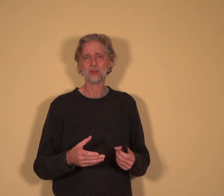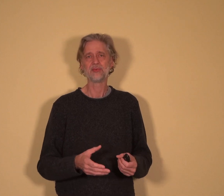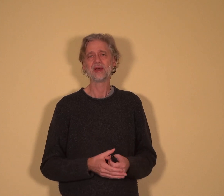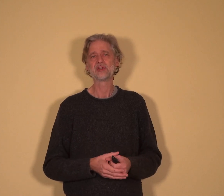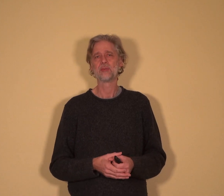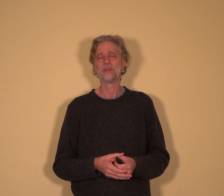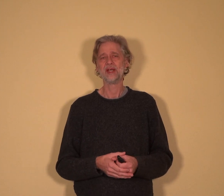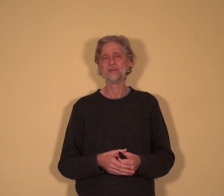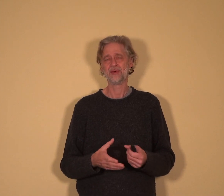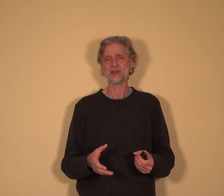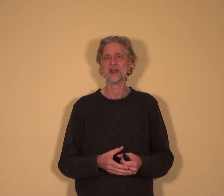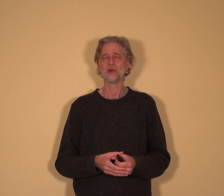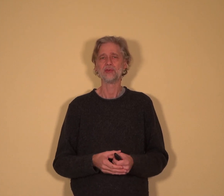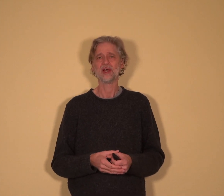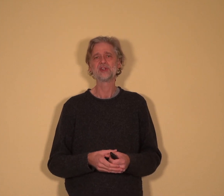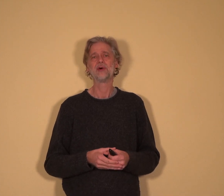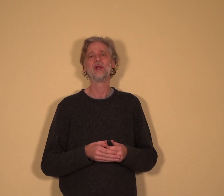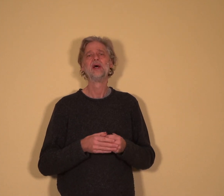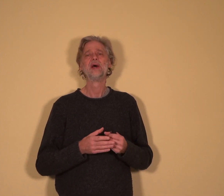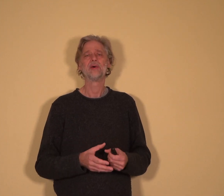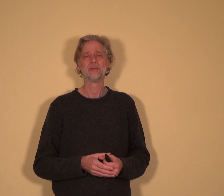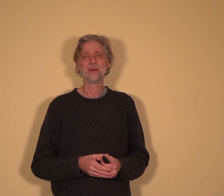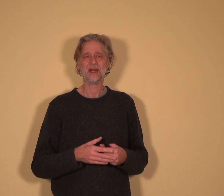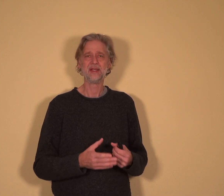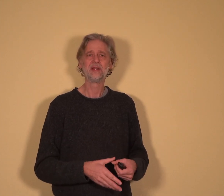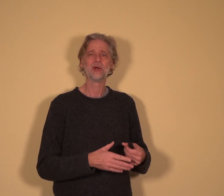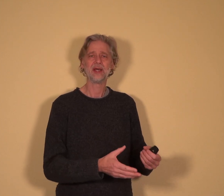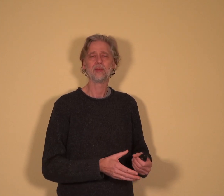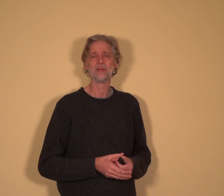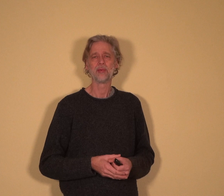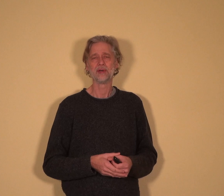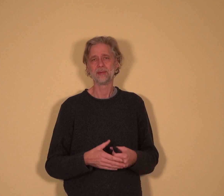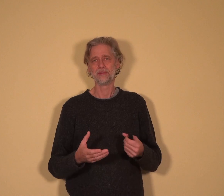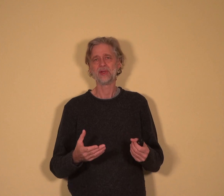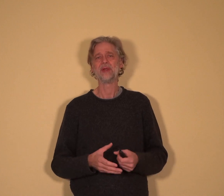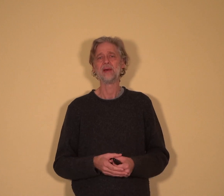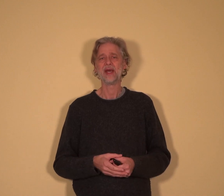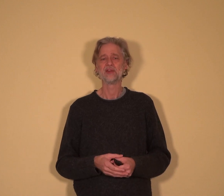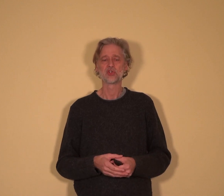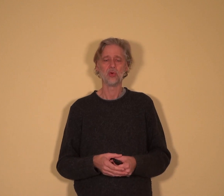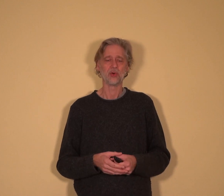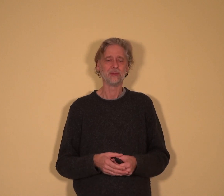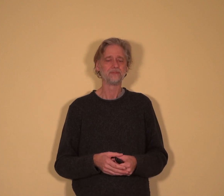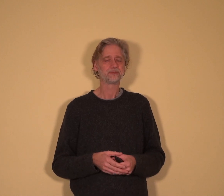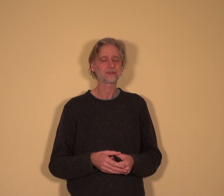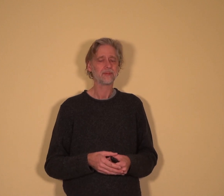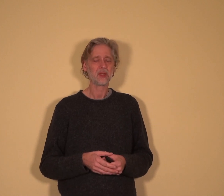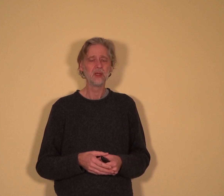ein atmosphärisches Problem, wir werden es näher noch uns anschauen. Und beim El Niño eher um ein Phänomen der